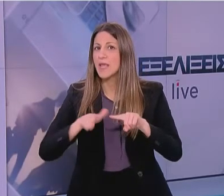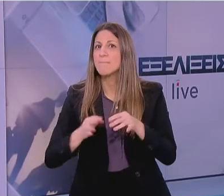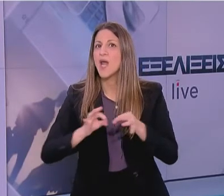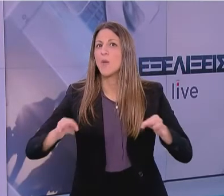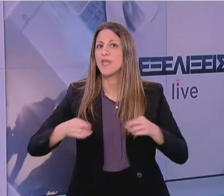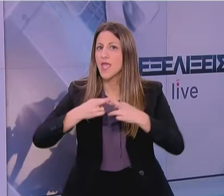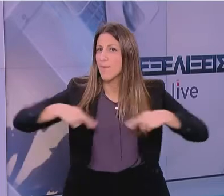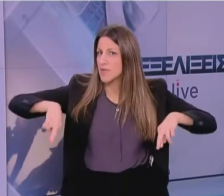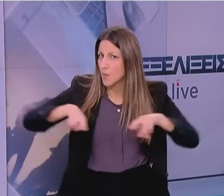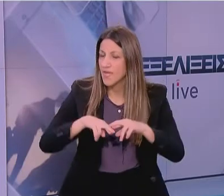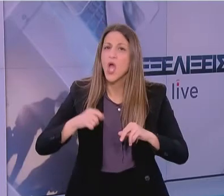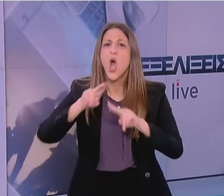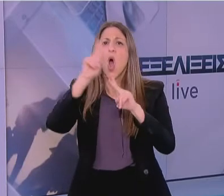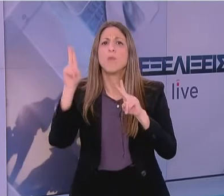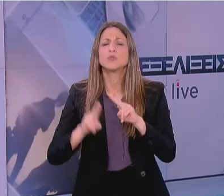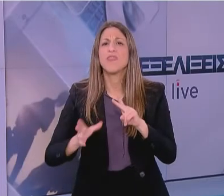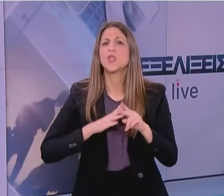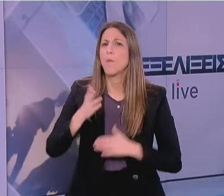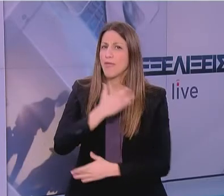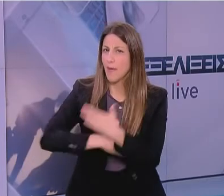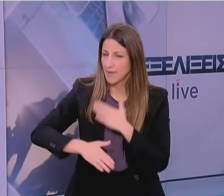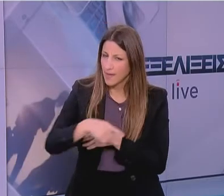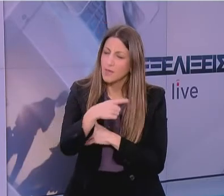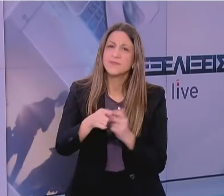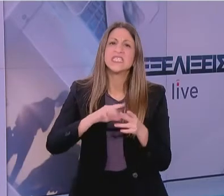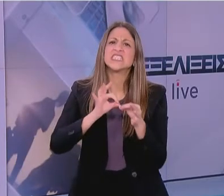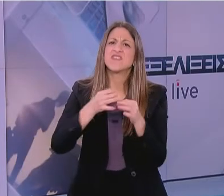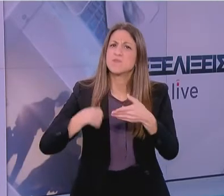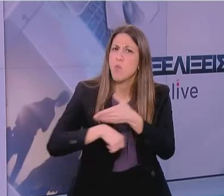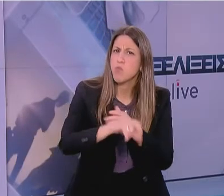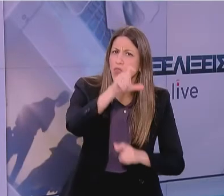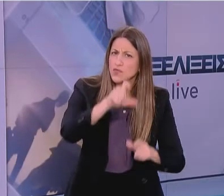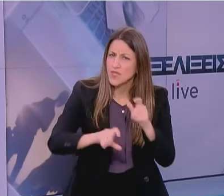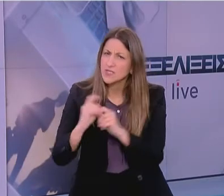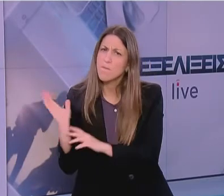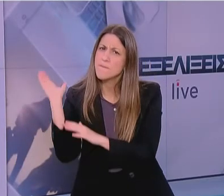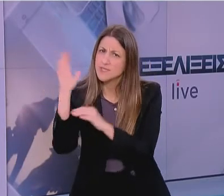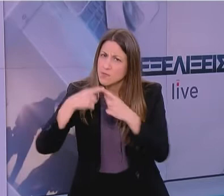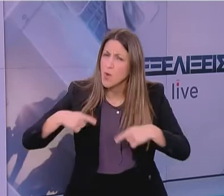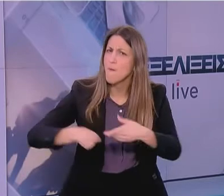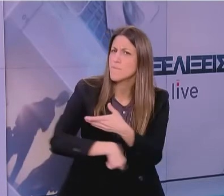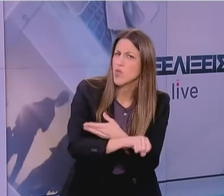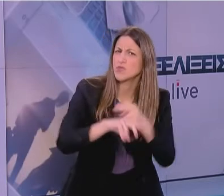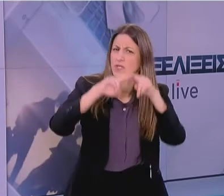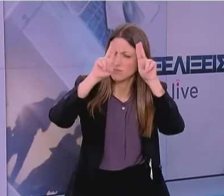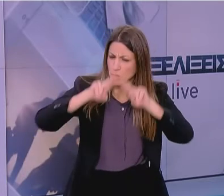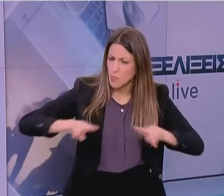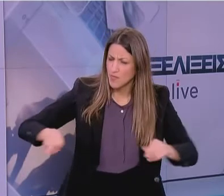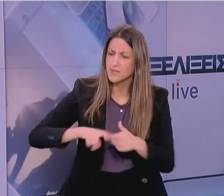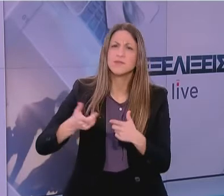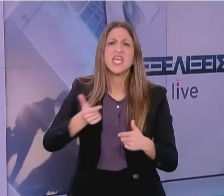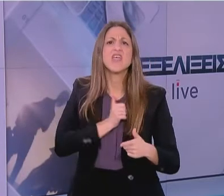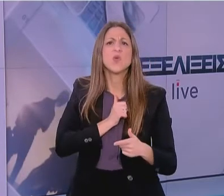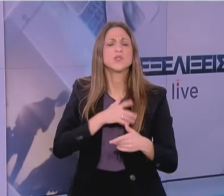Επιτροπή, η Εθνική Αθλητική Ομοσπονδία Ατόμων με Αναπηρίες, σύνδεσμοι ποδοσφαιριστών, καλαθοσφαιριστών, οι ποδοσφαιρικές λίγκες, οι ιδιοκτήτες